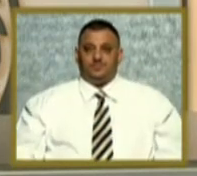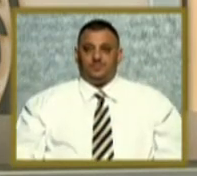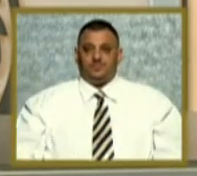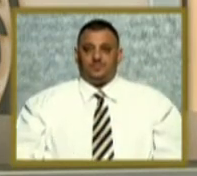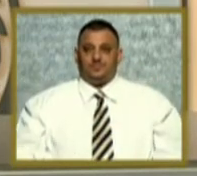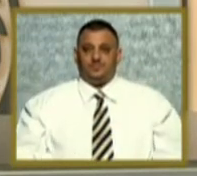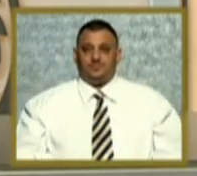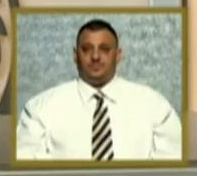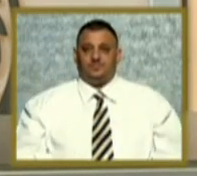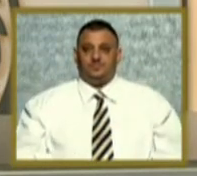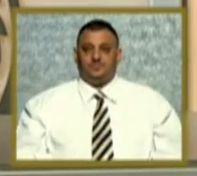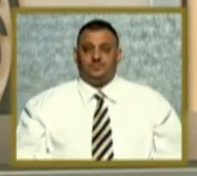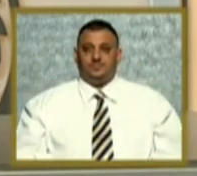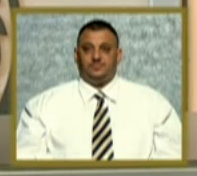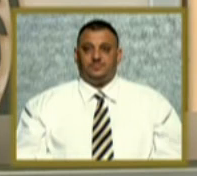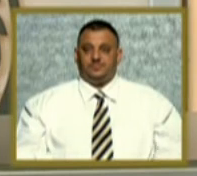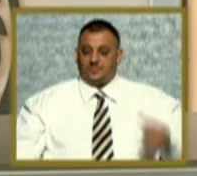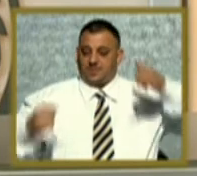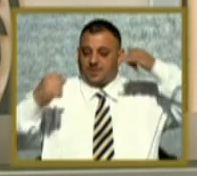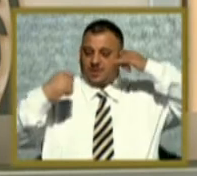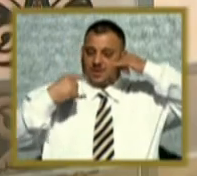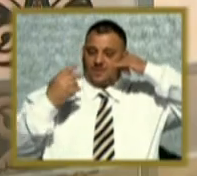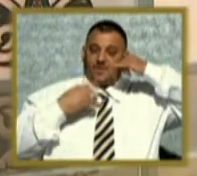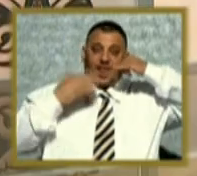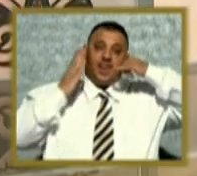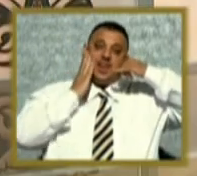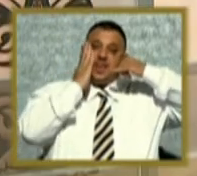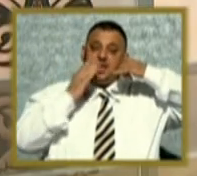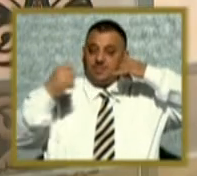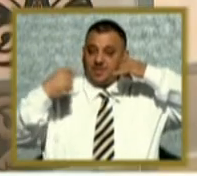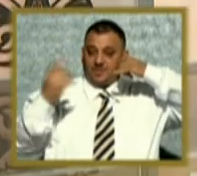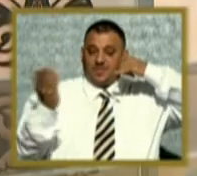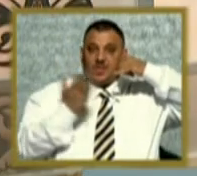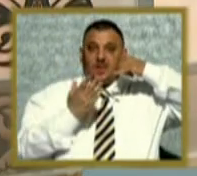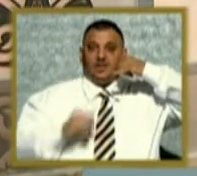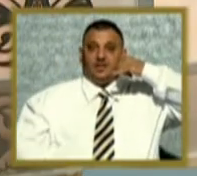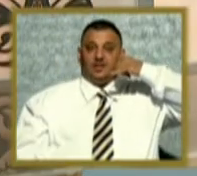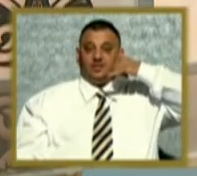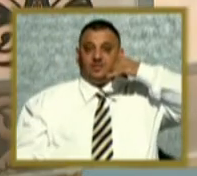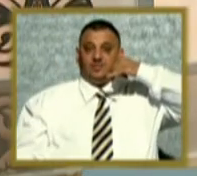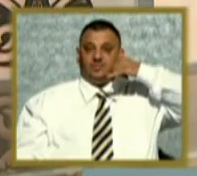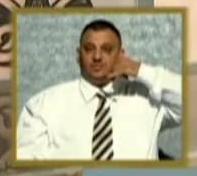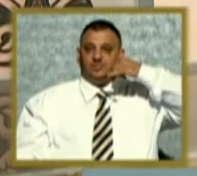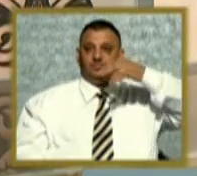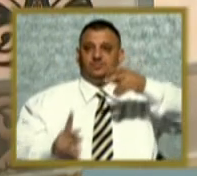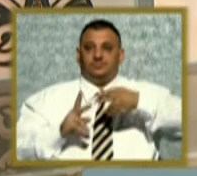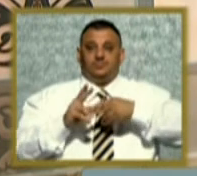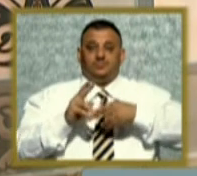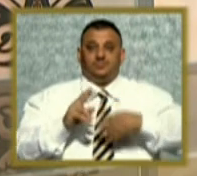من؟ تفضل أخوي الشيخ من ليبيا. أيوه تفضل يا أخي.